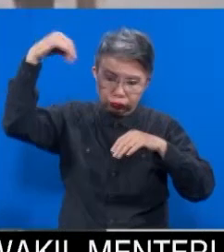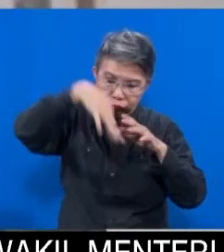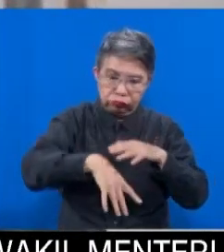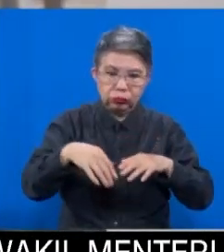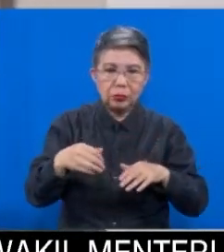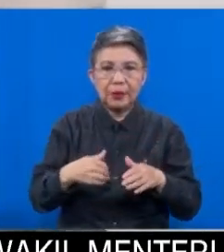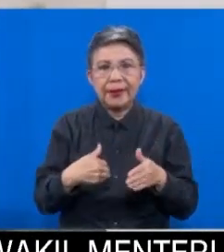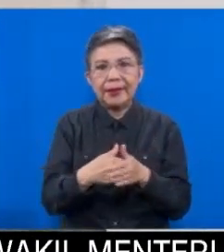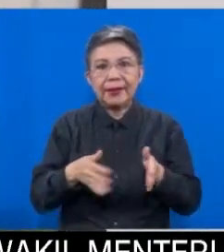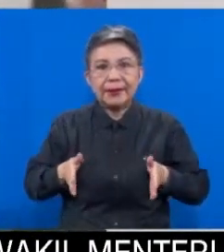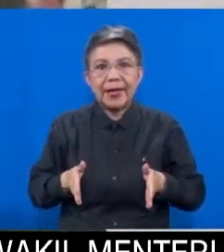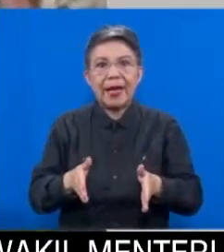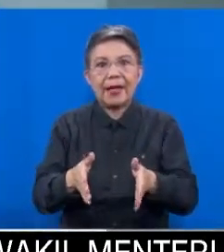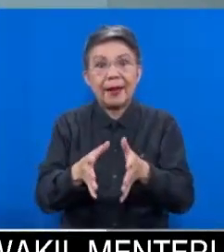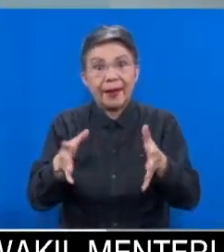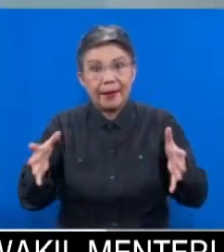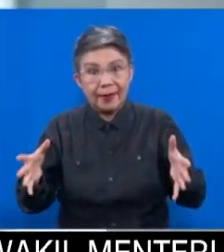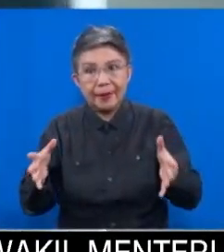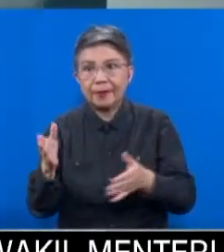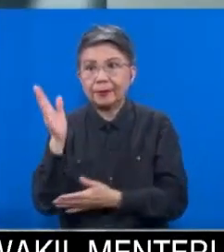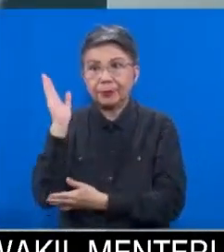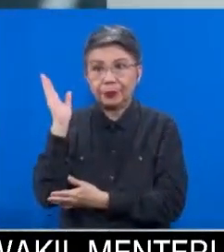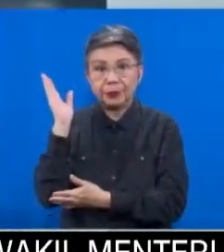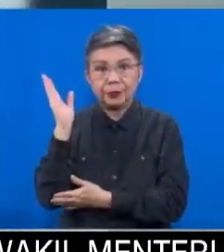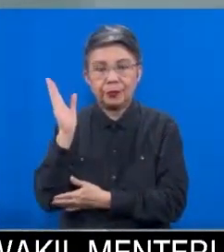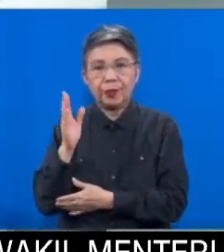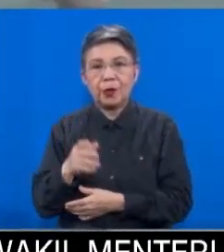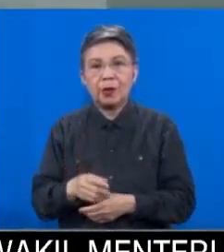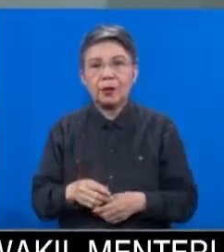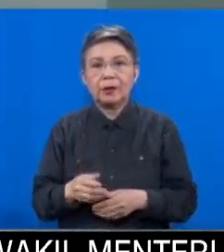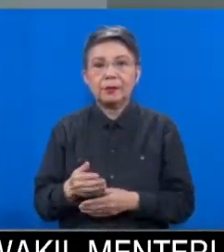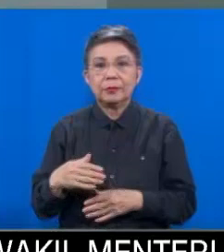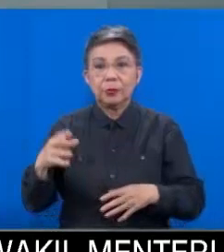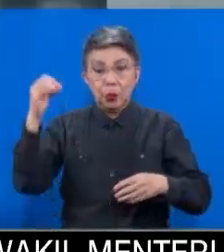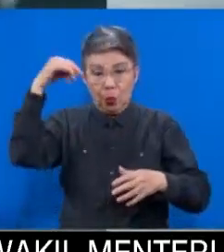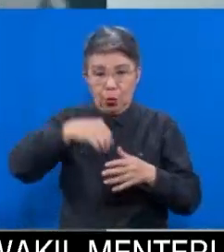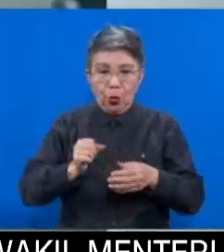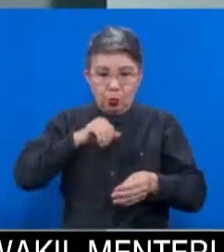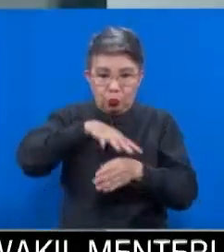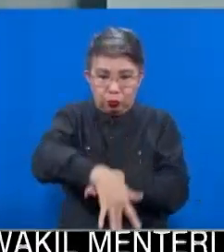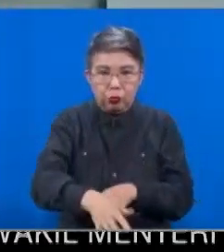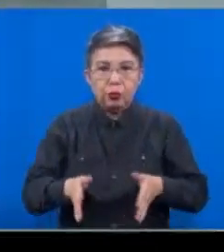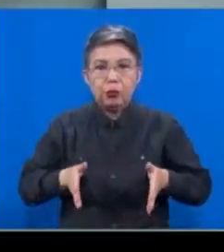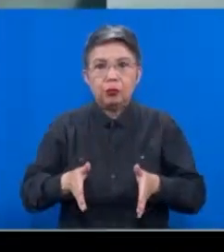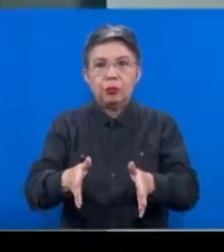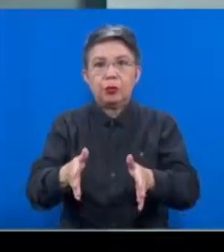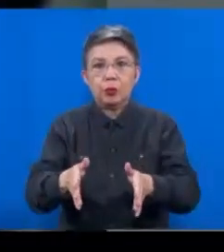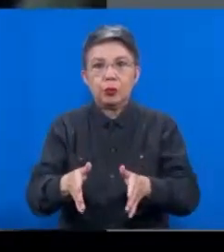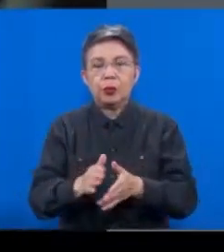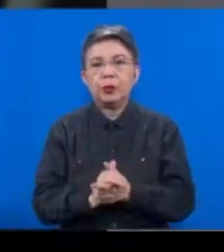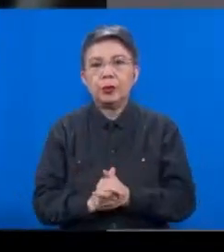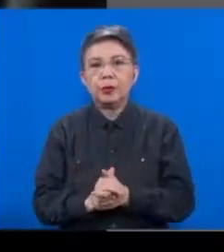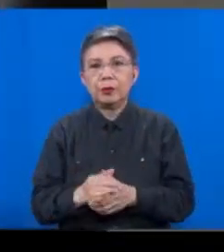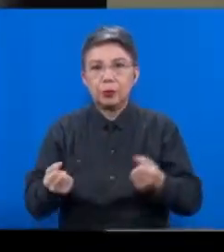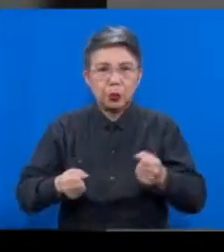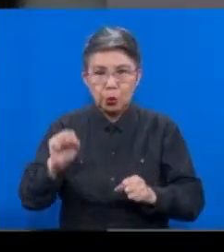pinggir jalan raya ini. Dari video rekaman warga yang beredar, terlihat air terjun tumpah dengan derasnya hingga ke badan jalan.